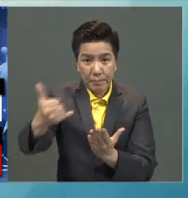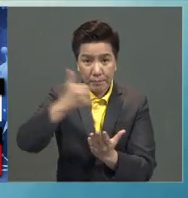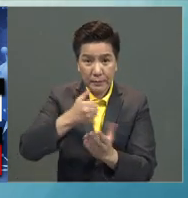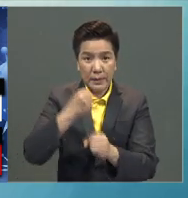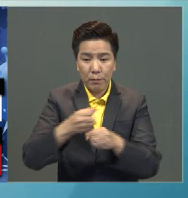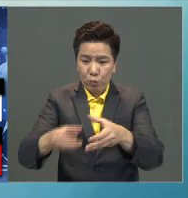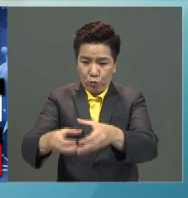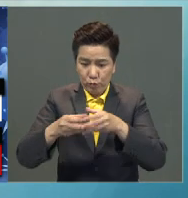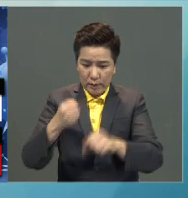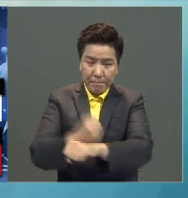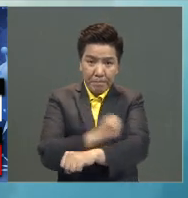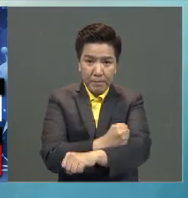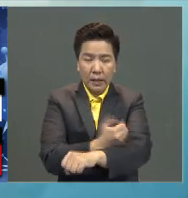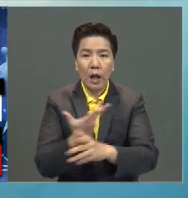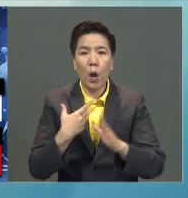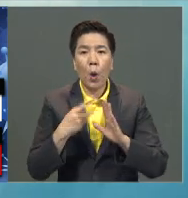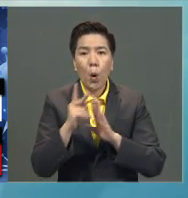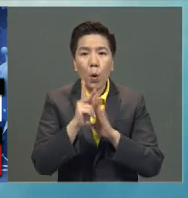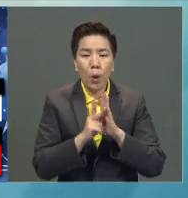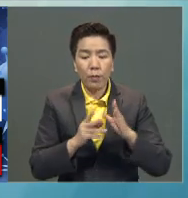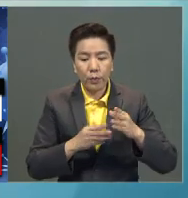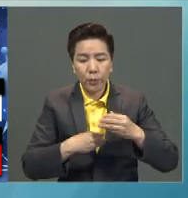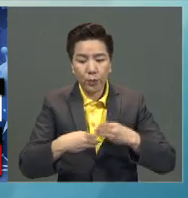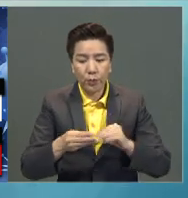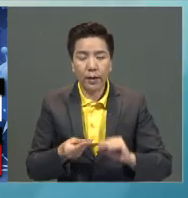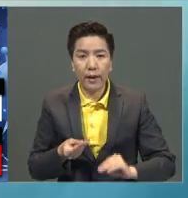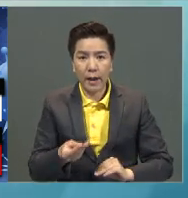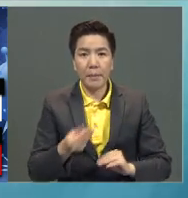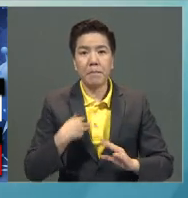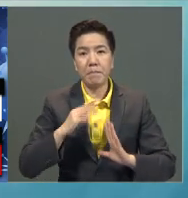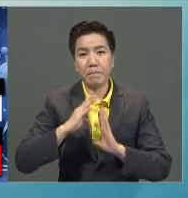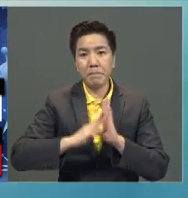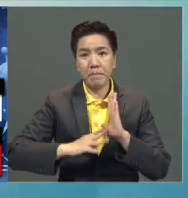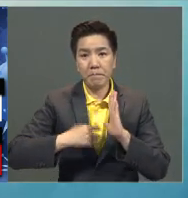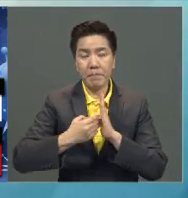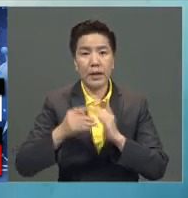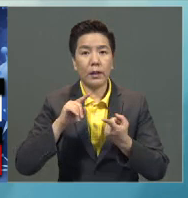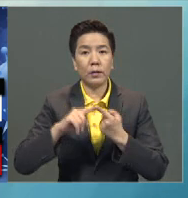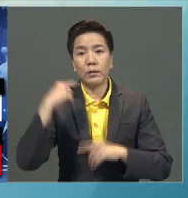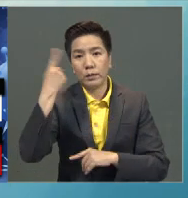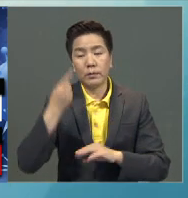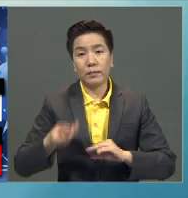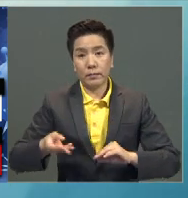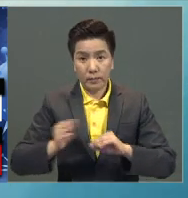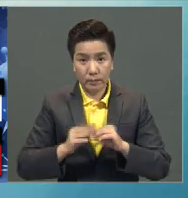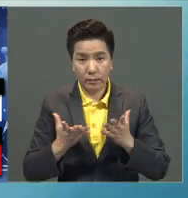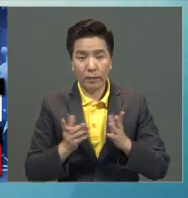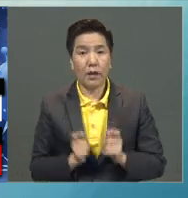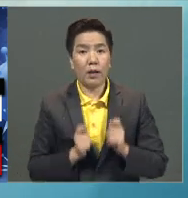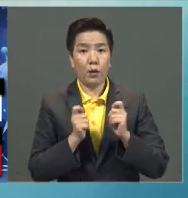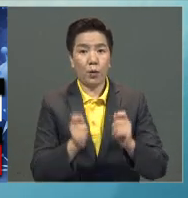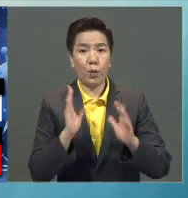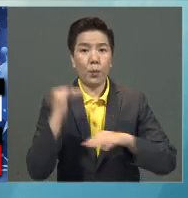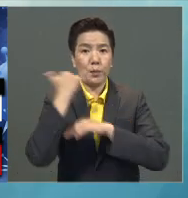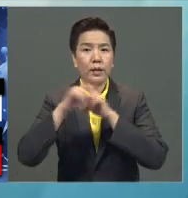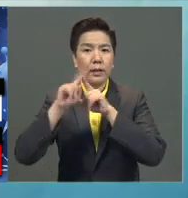การเปิดให้มีการผ่อนคลายมากยิ่งขึ้นด้วยการมีโปรแกรมที่เกี่ยวข้องกับการท่องเที่ยวมากยิ่งขึ้นการอนุญาตให้ชาวต่างช